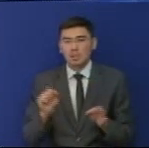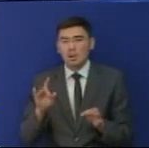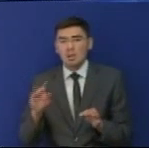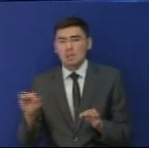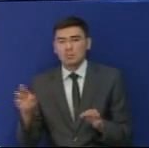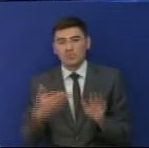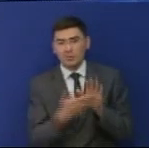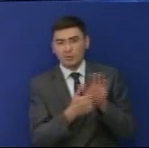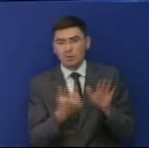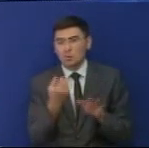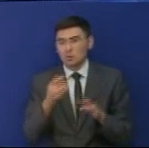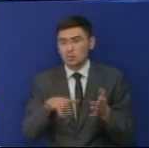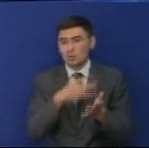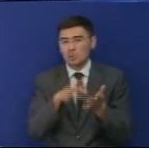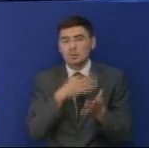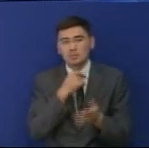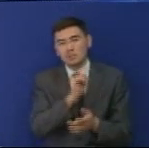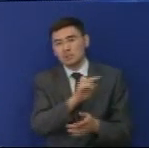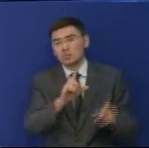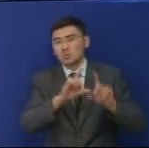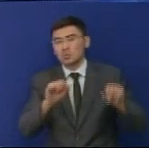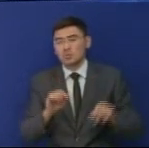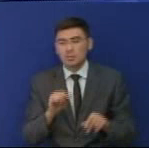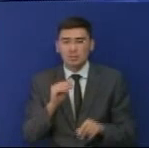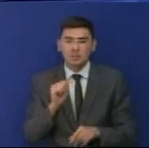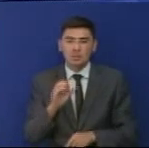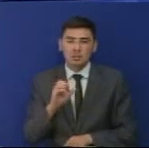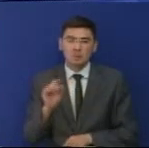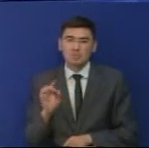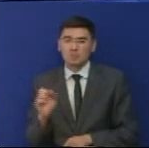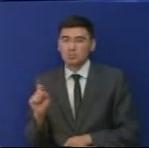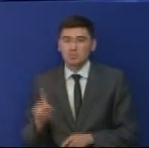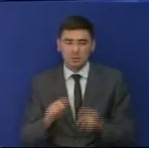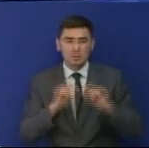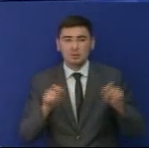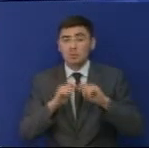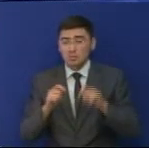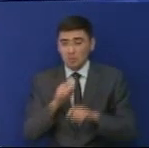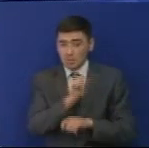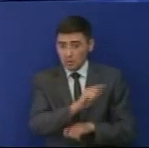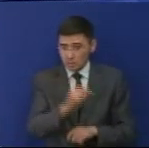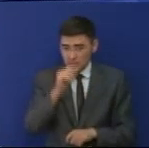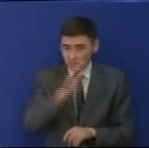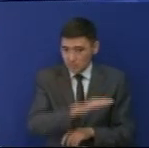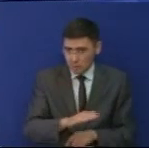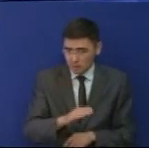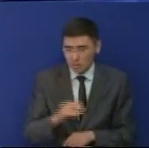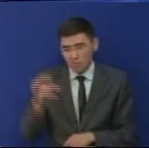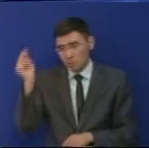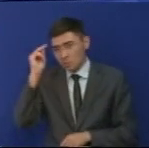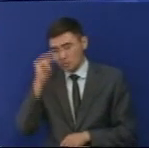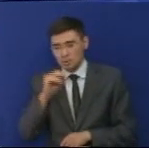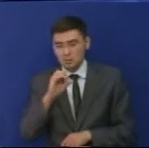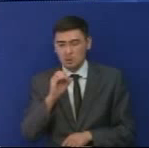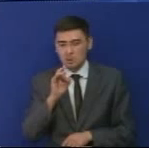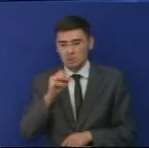этом году в школах города открыты военно-патриотические классы «ЖАС-Арбас». При этом у учащихся появляется возможность, получив соответствующий